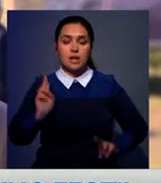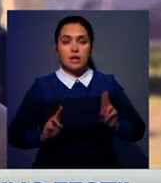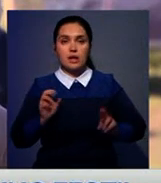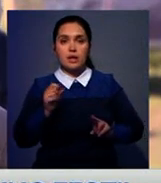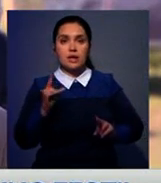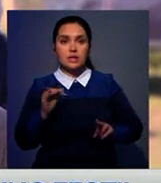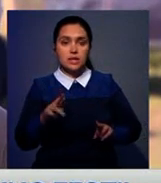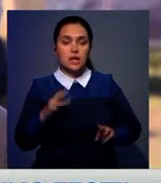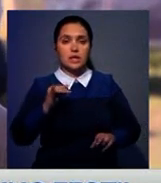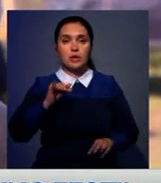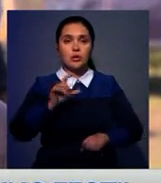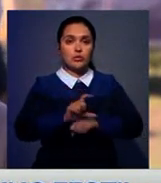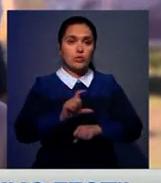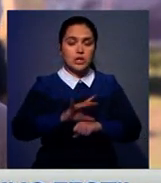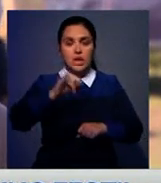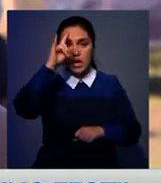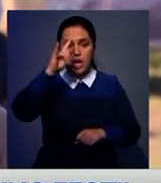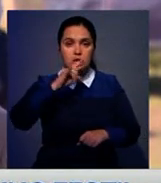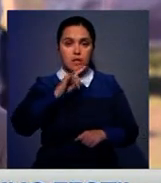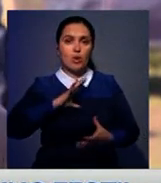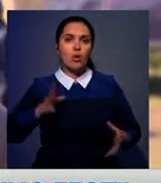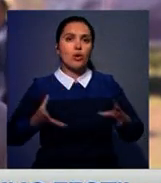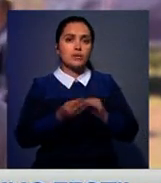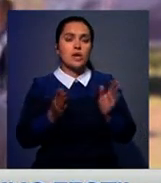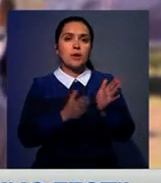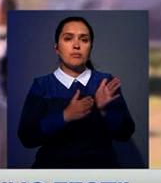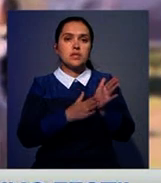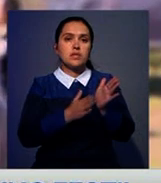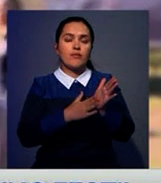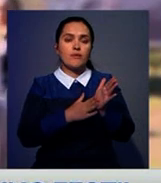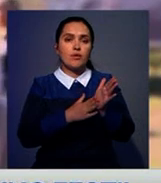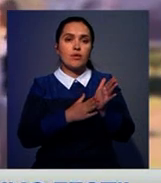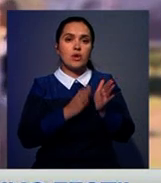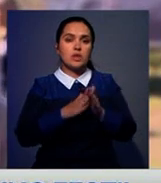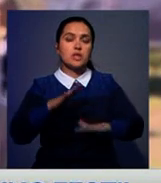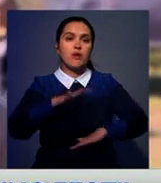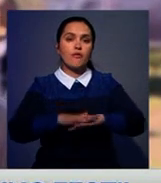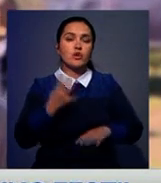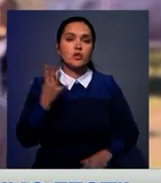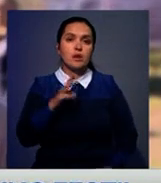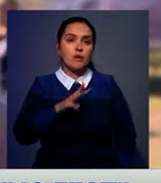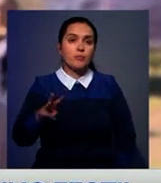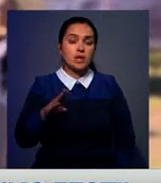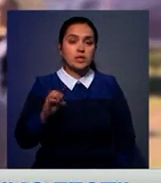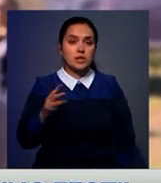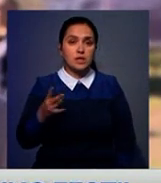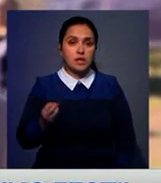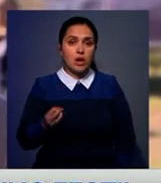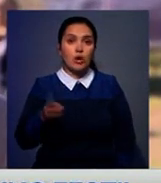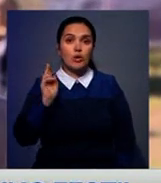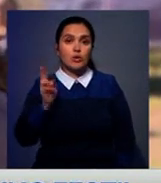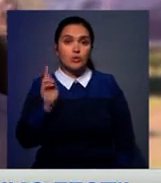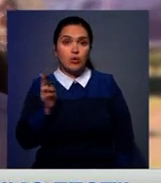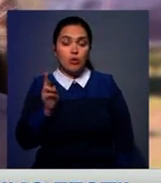турецкого стиля и казахского стиля. Общий призовой фонд чемпионата мира составляет 4 миллиона тенге. Ну а кто же